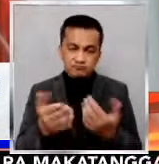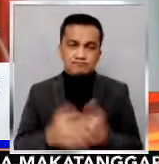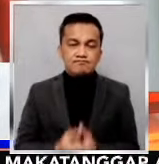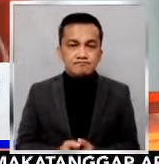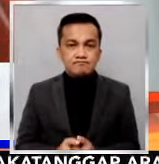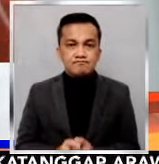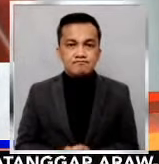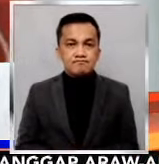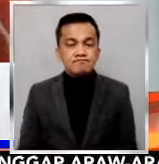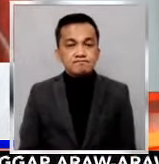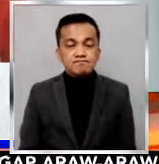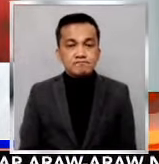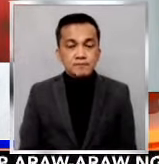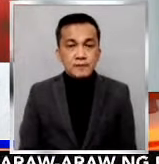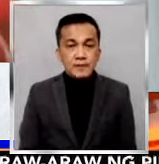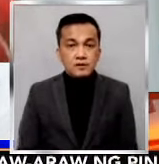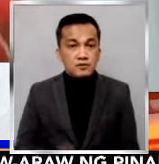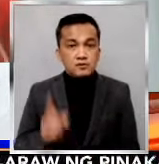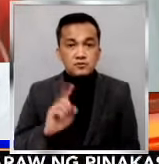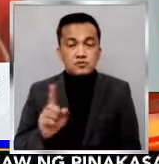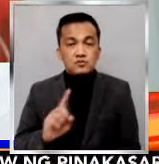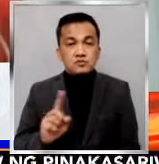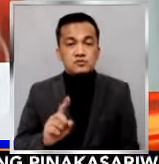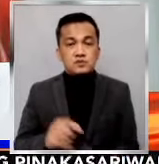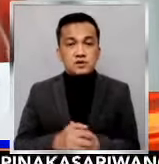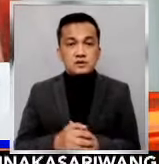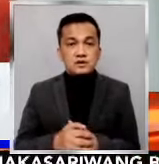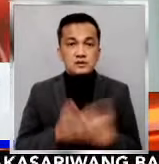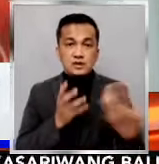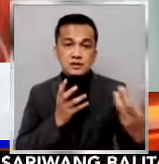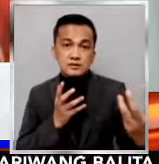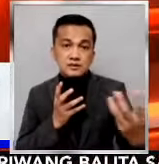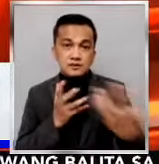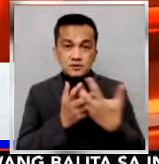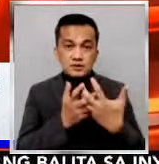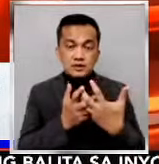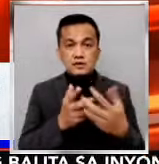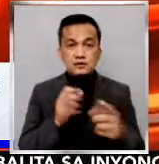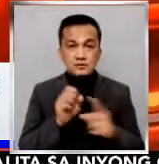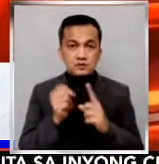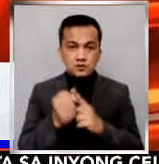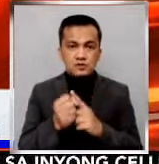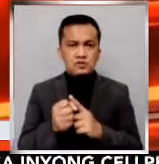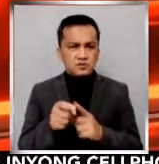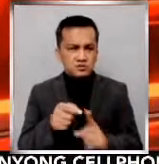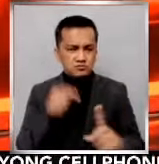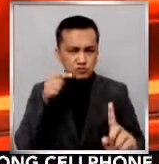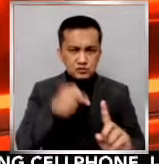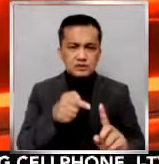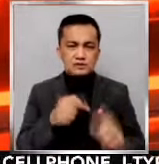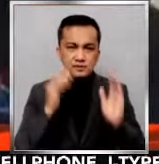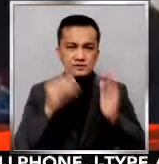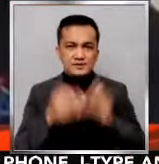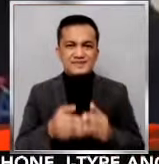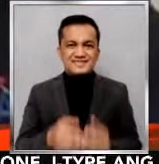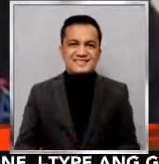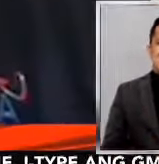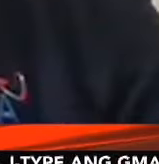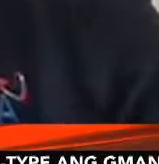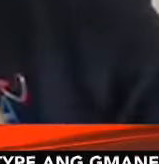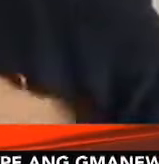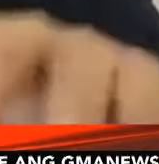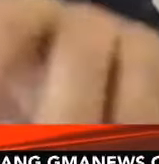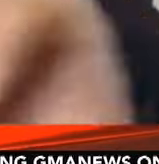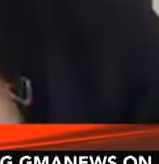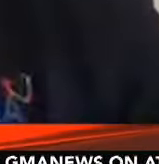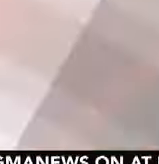kung yung akma doon sa sitwasyon, doon lang tayo. Oscar Oida, nakatutok